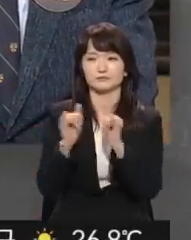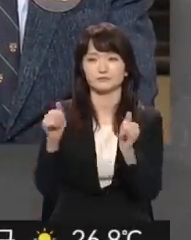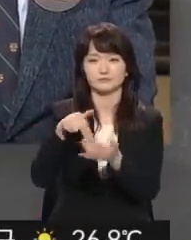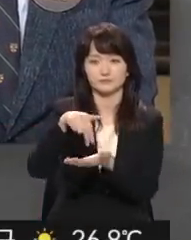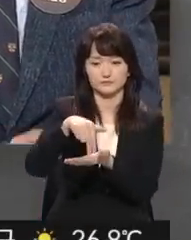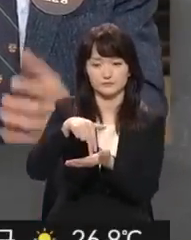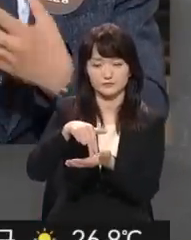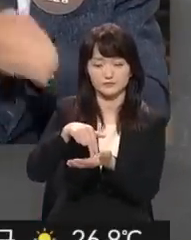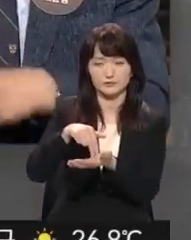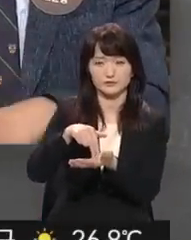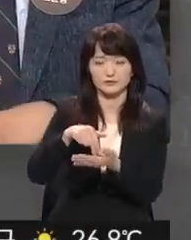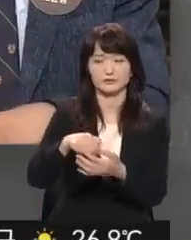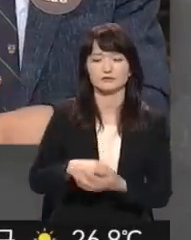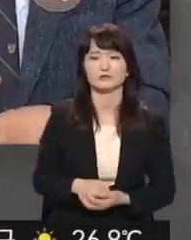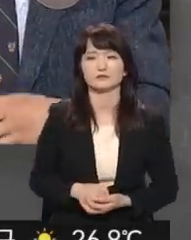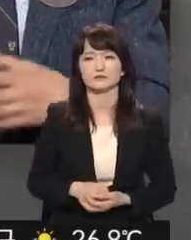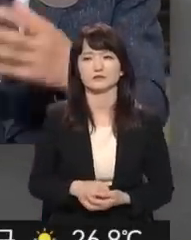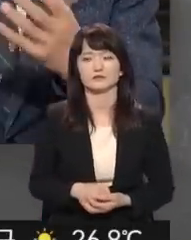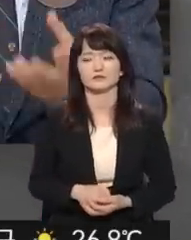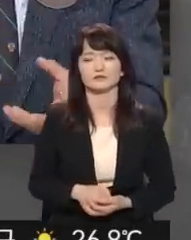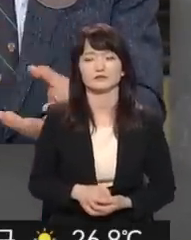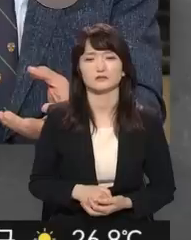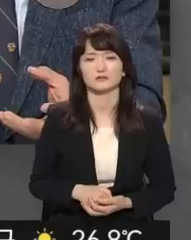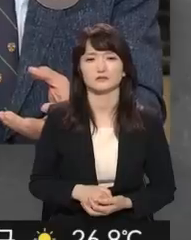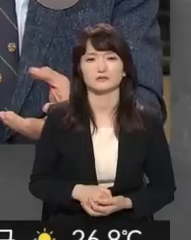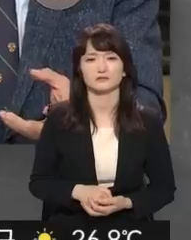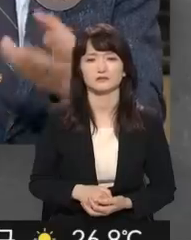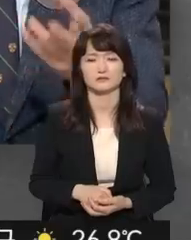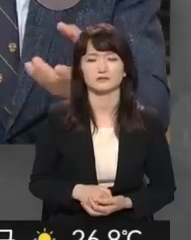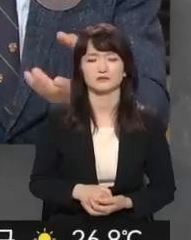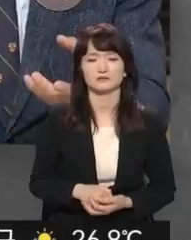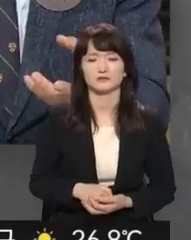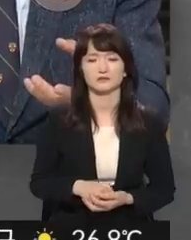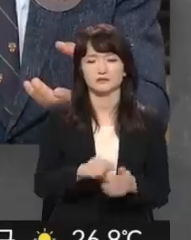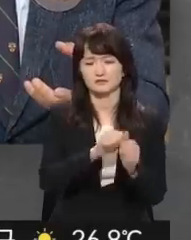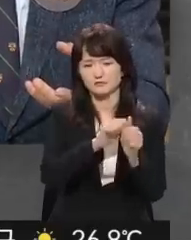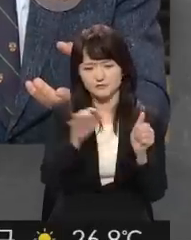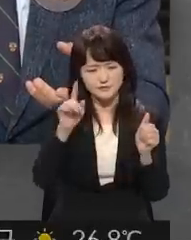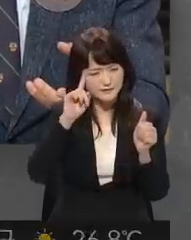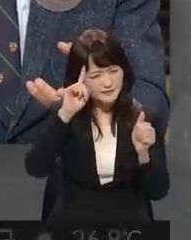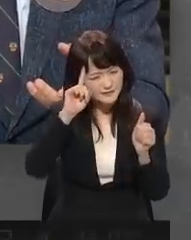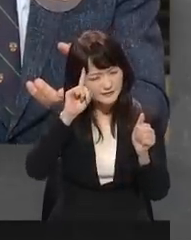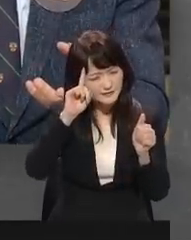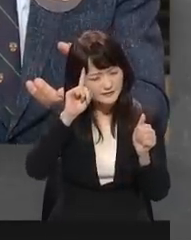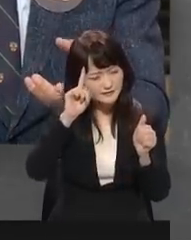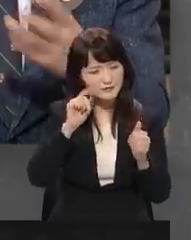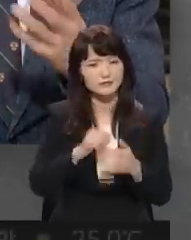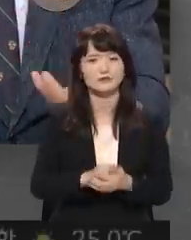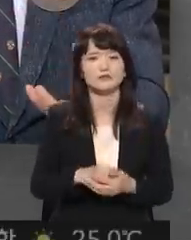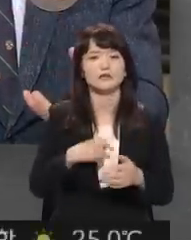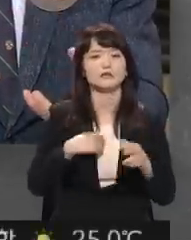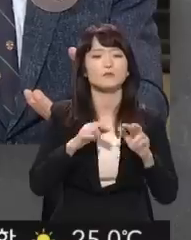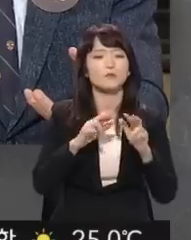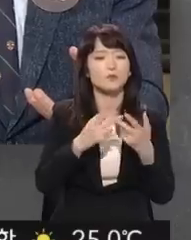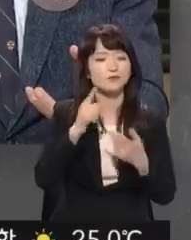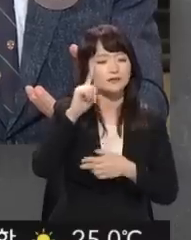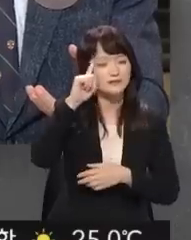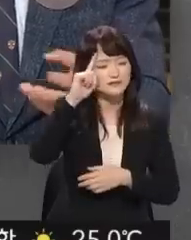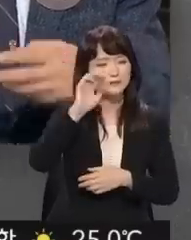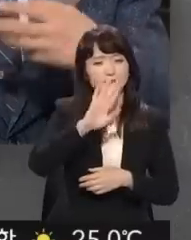자기를 왕따시키면 스트레스를 받는데이 정유정이 같은 경우는 추정컨데 본인이 스트레스를 갖다가 오히려 안 받았다는